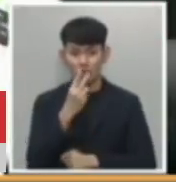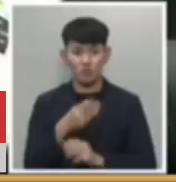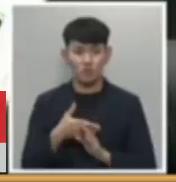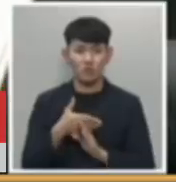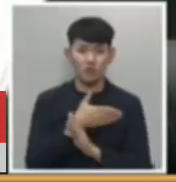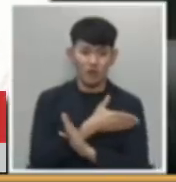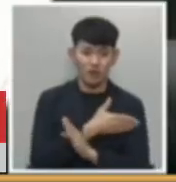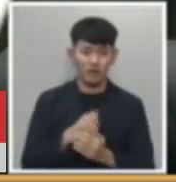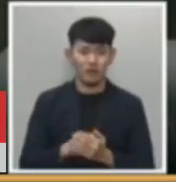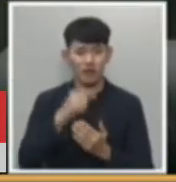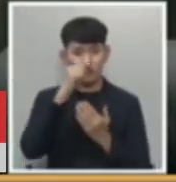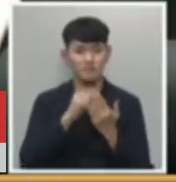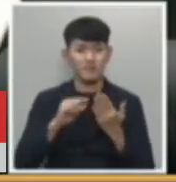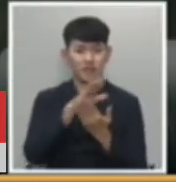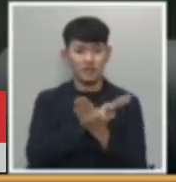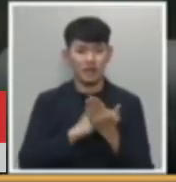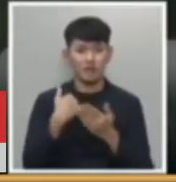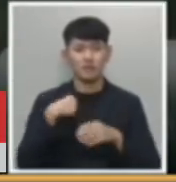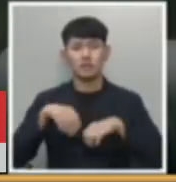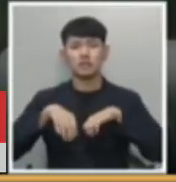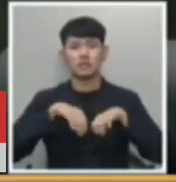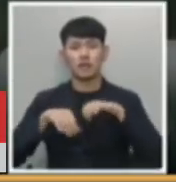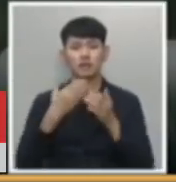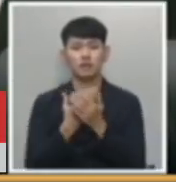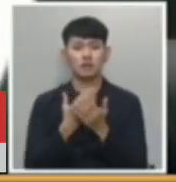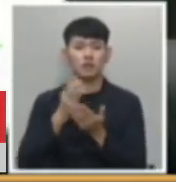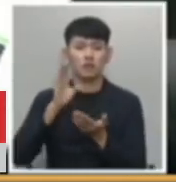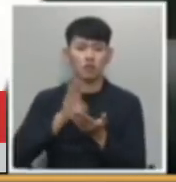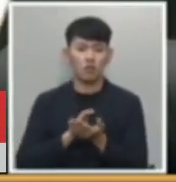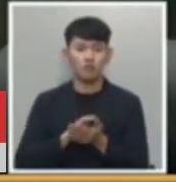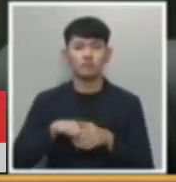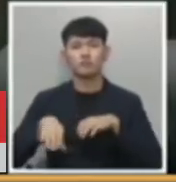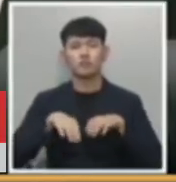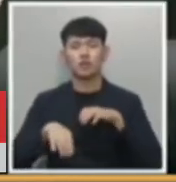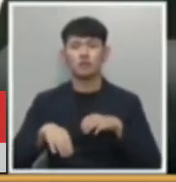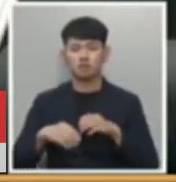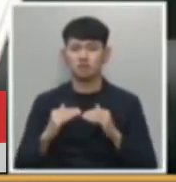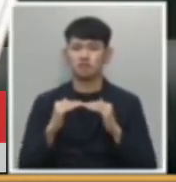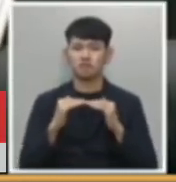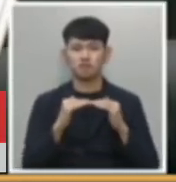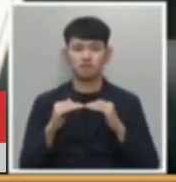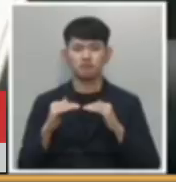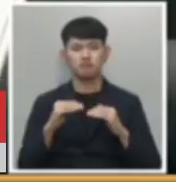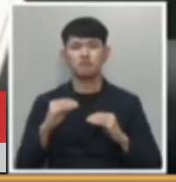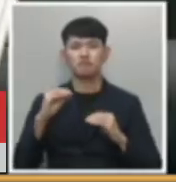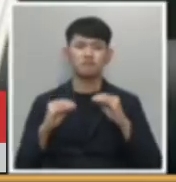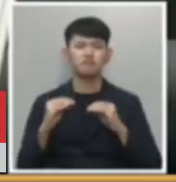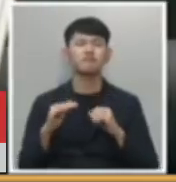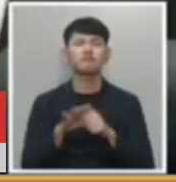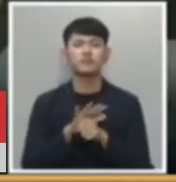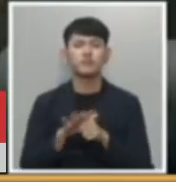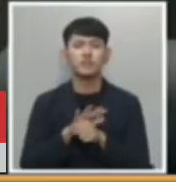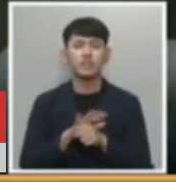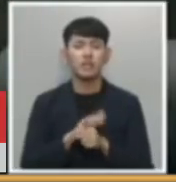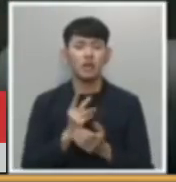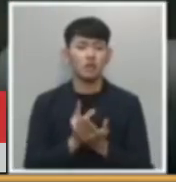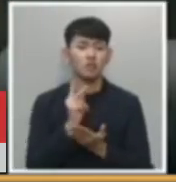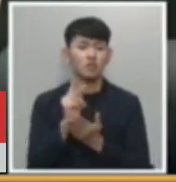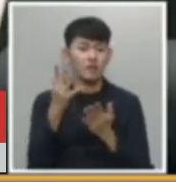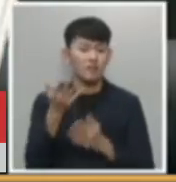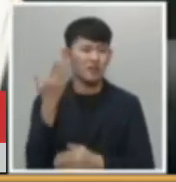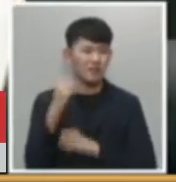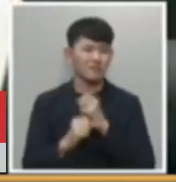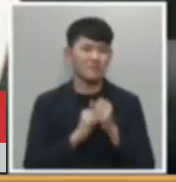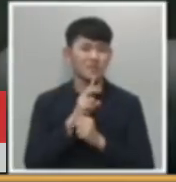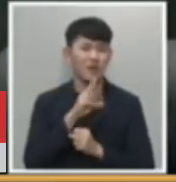ทยเนี่ยเคยมีจัดงบประมาณแบบสมดุลแล้วก็ไม่ได้กู้เนี่ยในปี2005ในปีงบประมาณ2548นะ